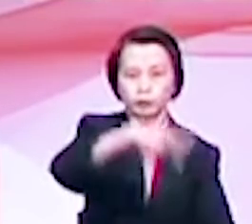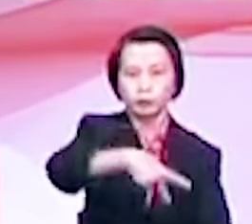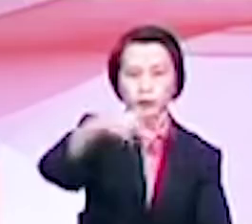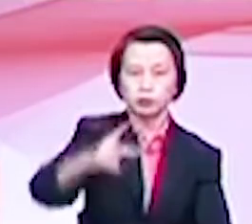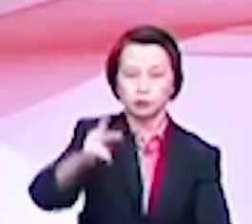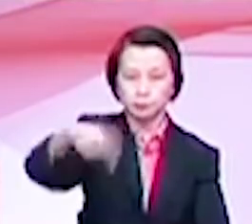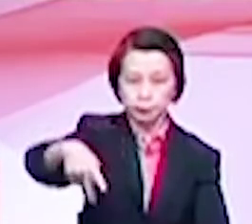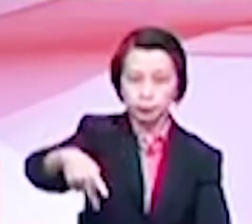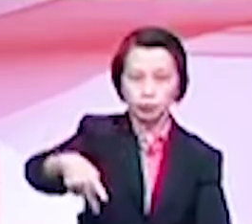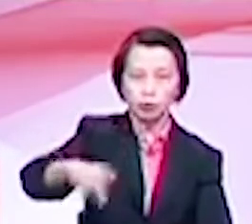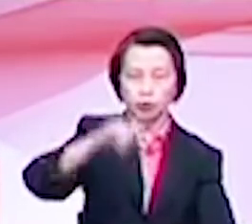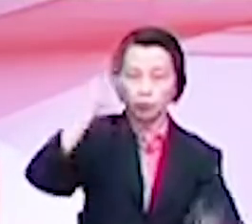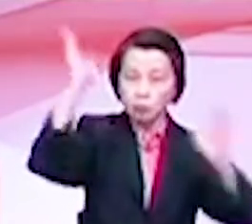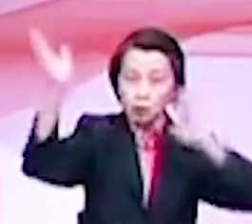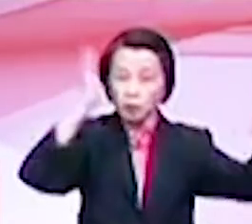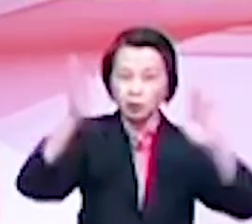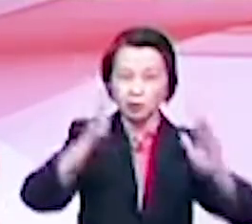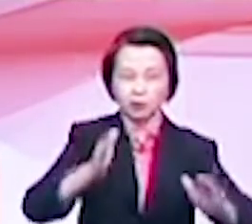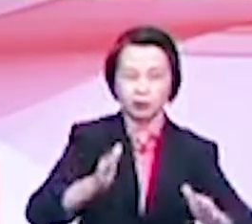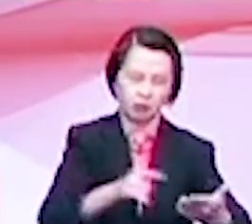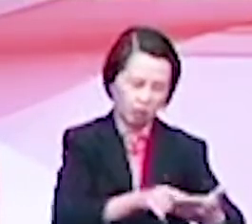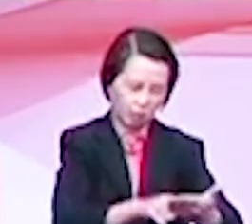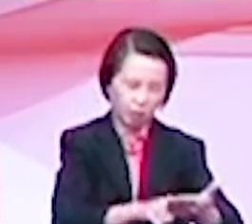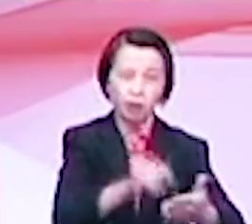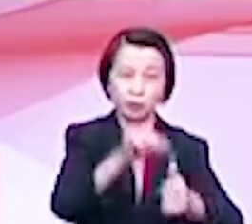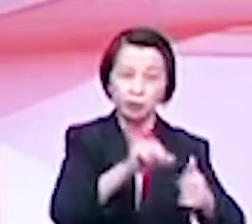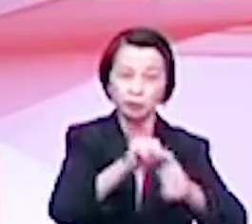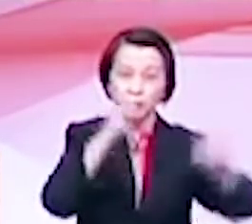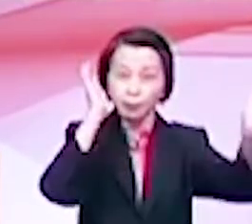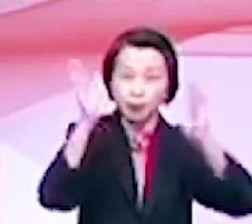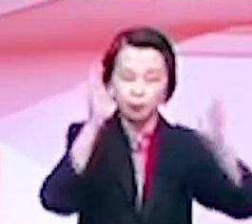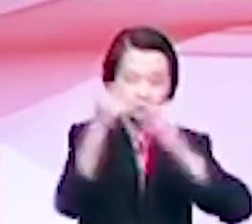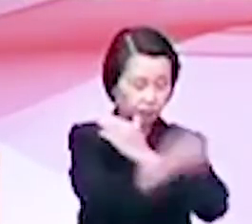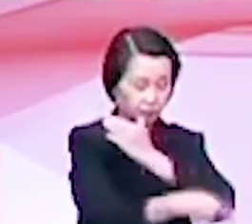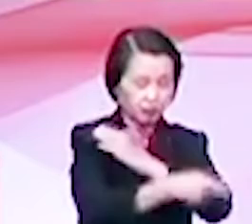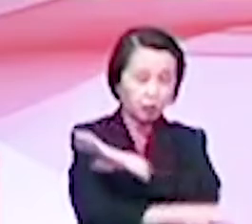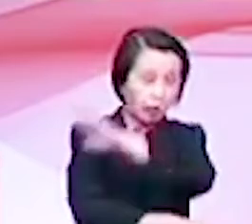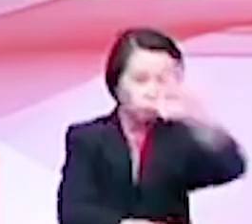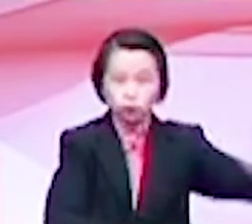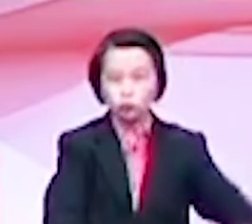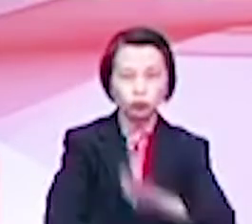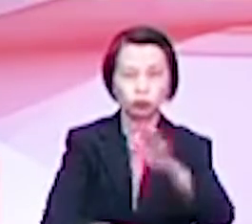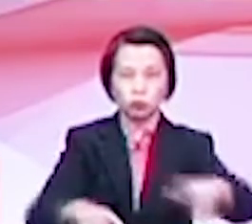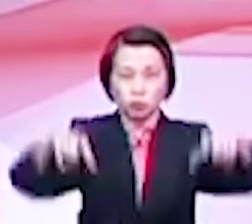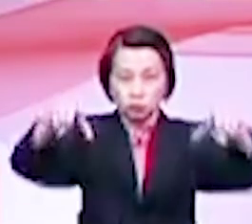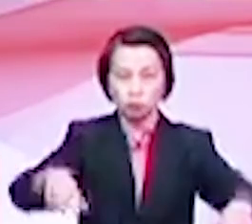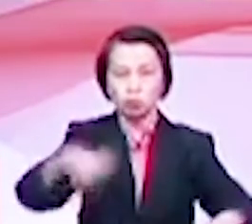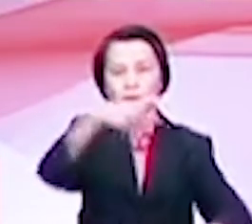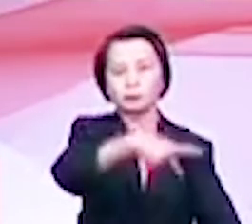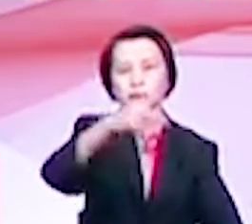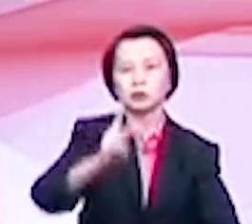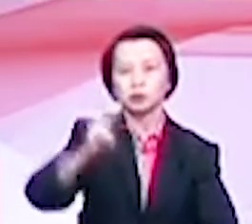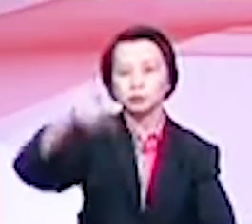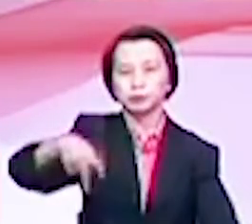PKP seluruh negara, setiap negeri di seluruh Malaysia, dan akan bermula kononnya